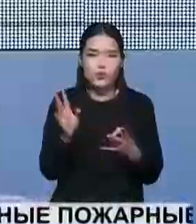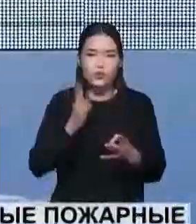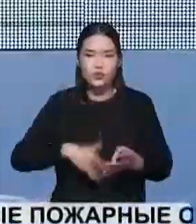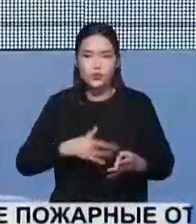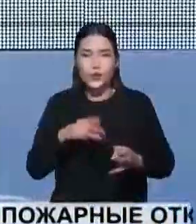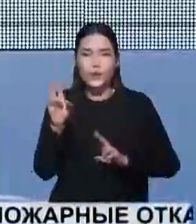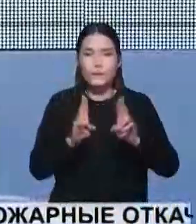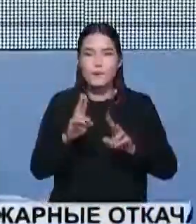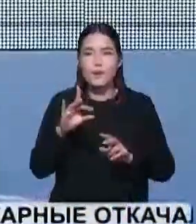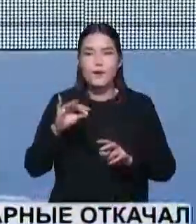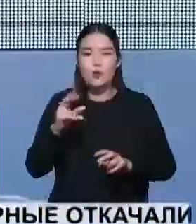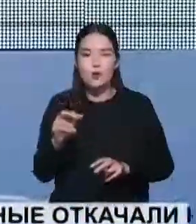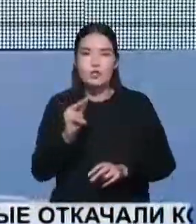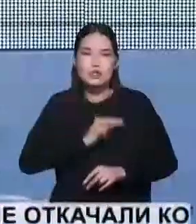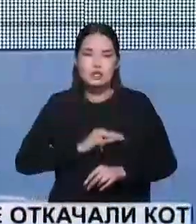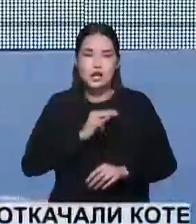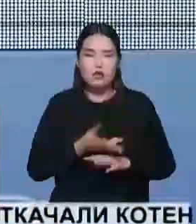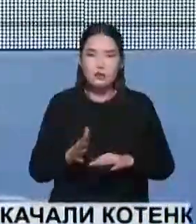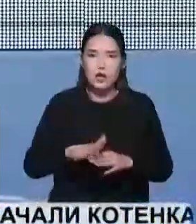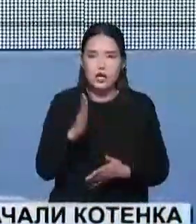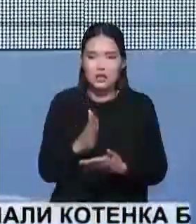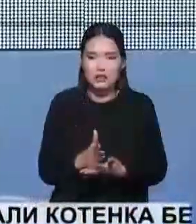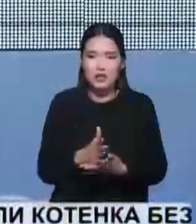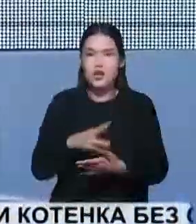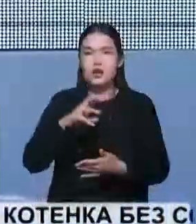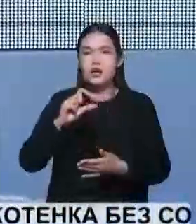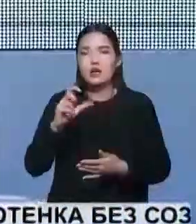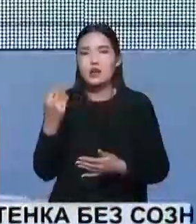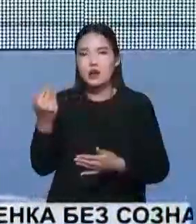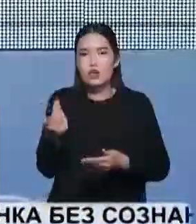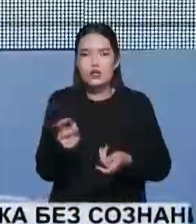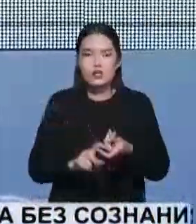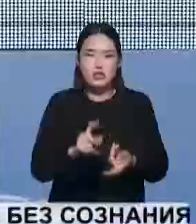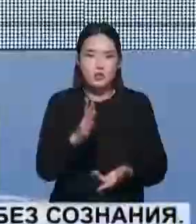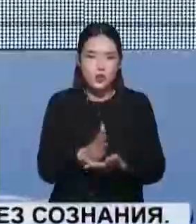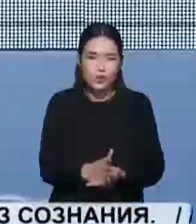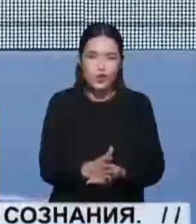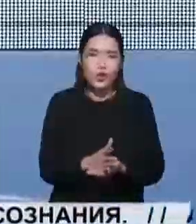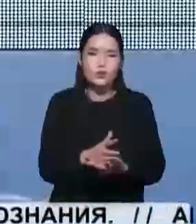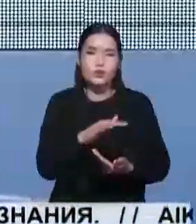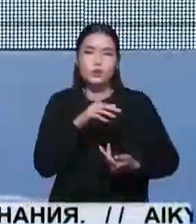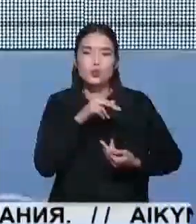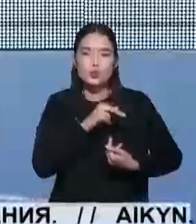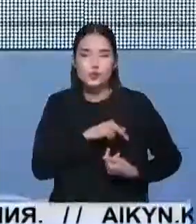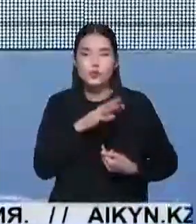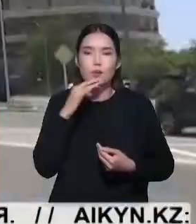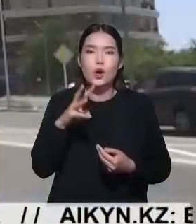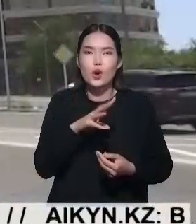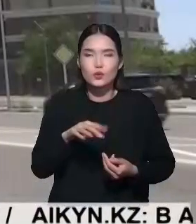88%. Это колоссальная проблема для нас, вы видите, наверное, каждый день. Приходится менять где-то